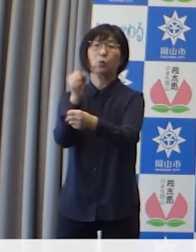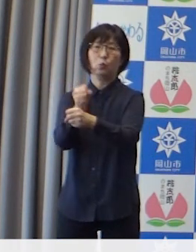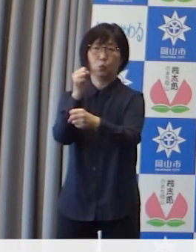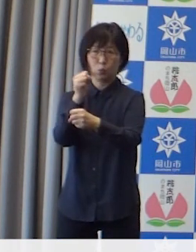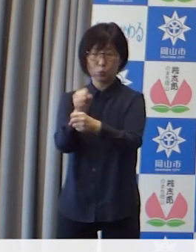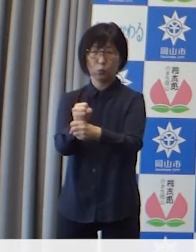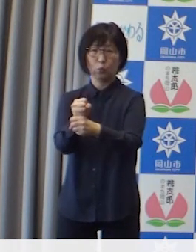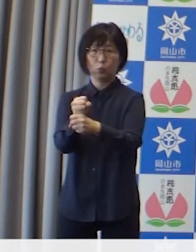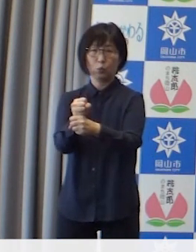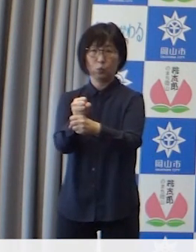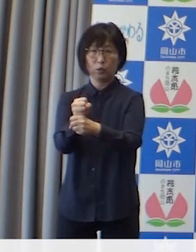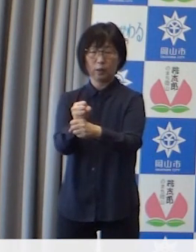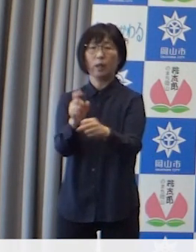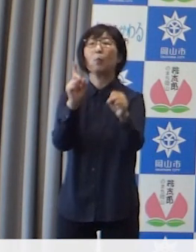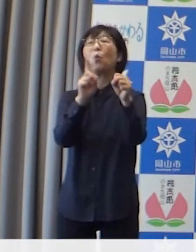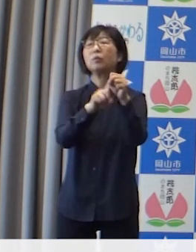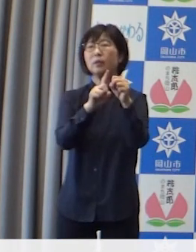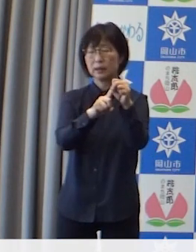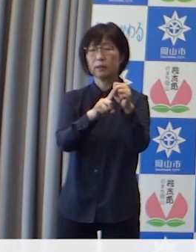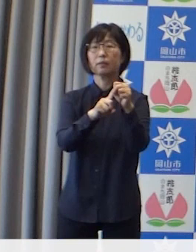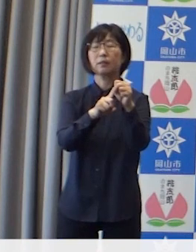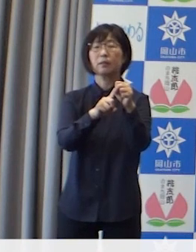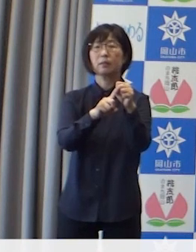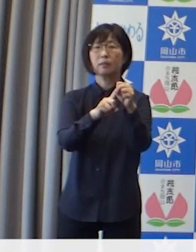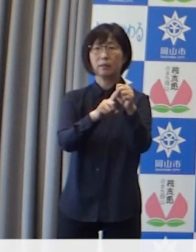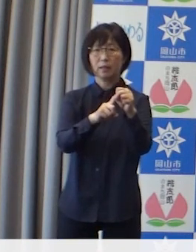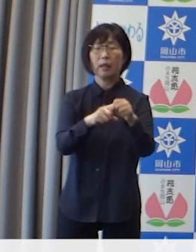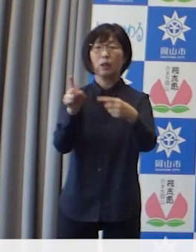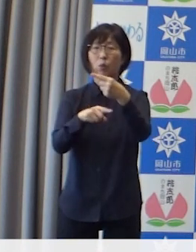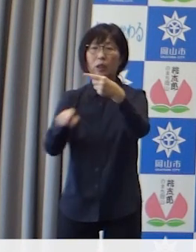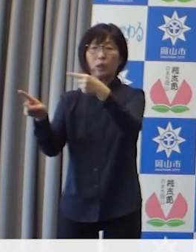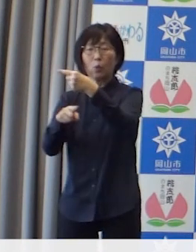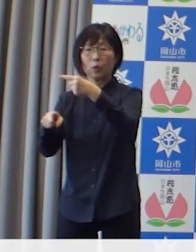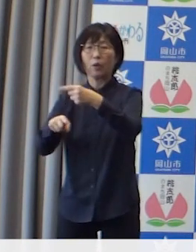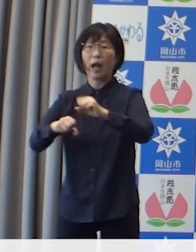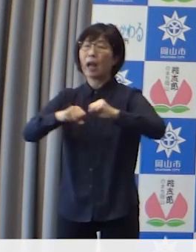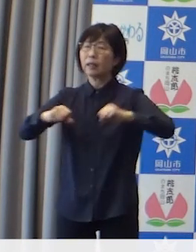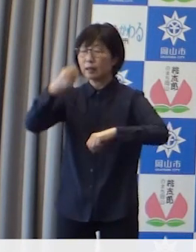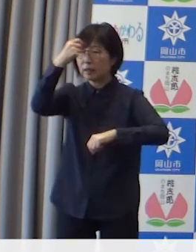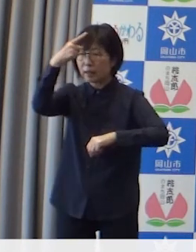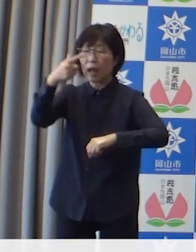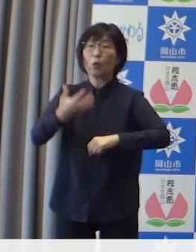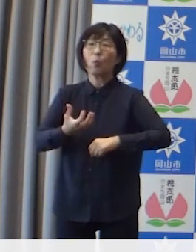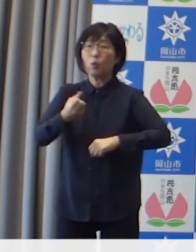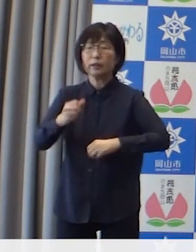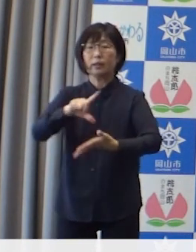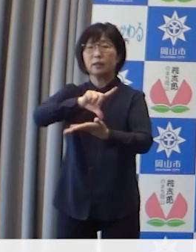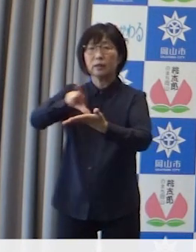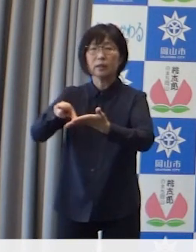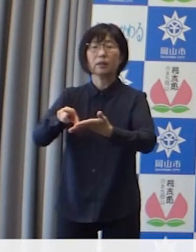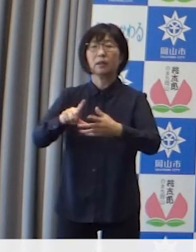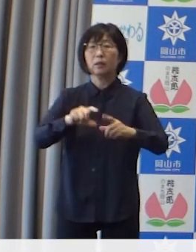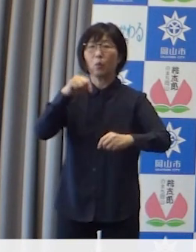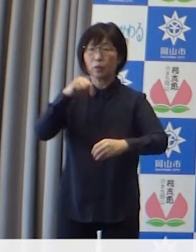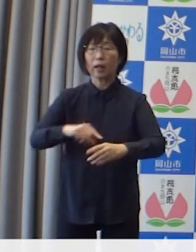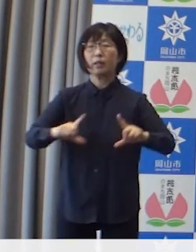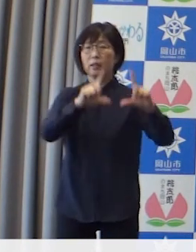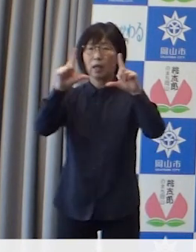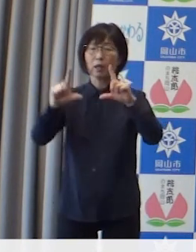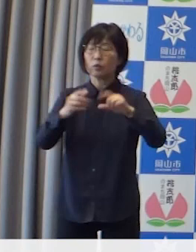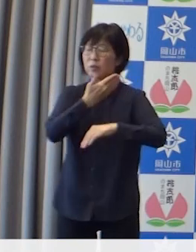創生ということに着目し、それぞれが生きがいを持ち地域の中で暮らしていくことの重要